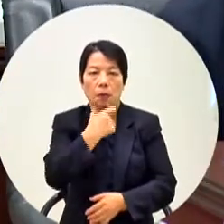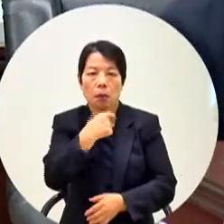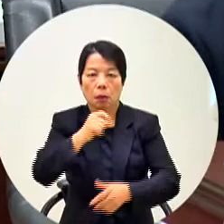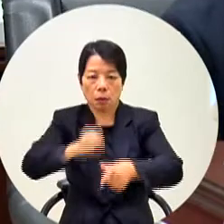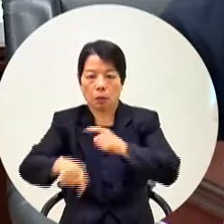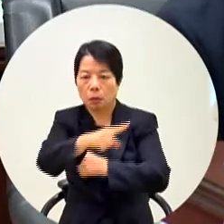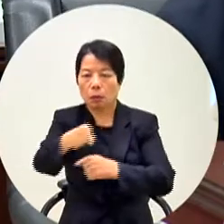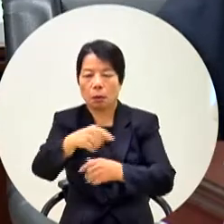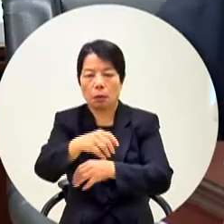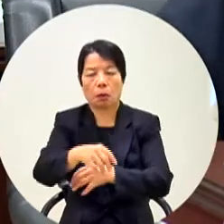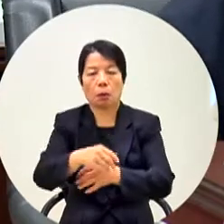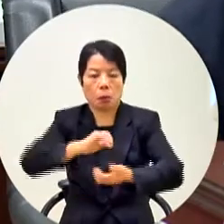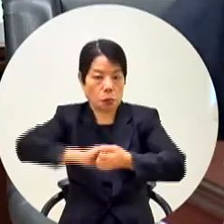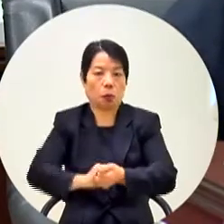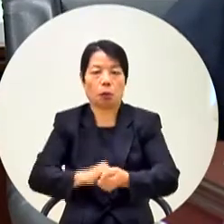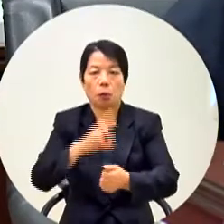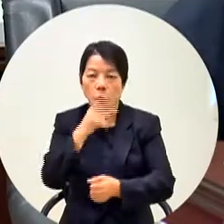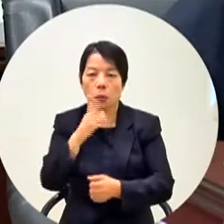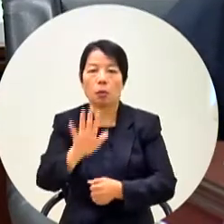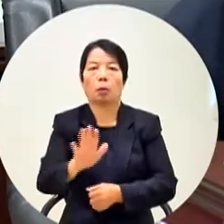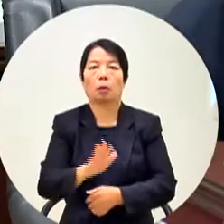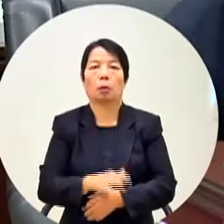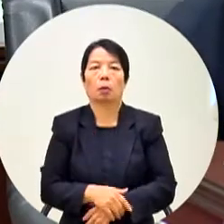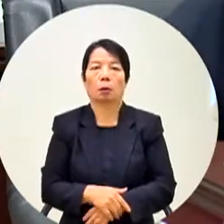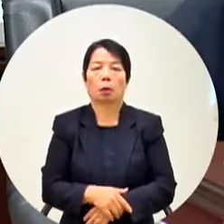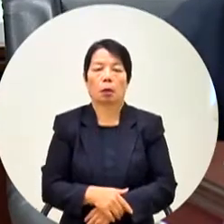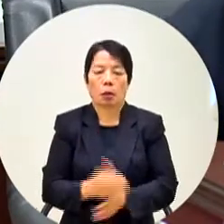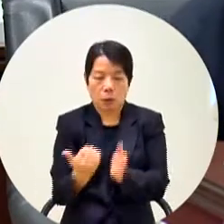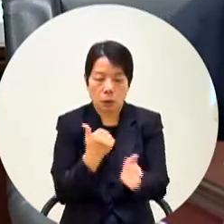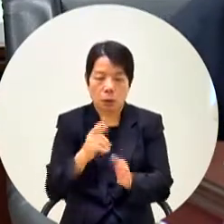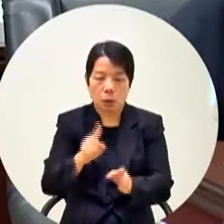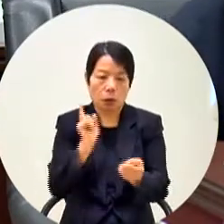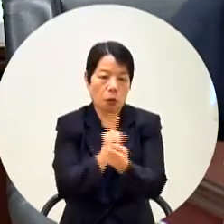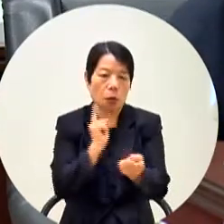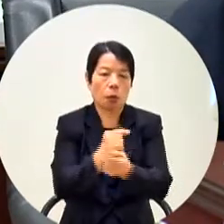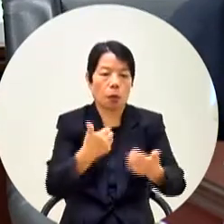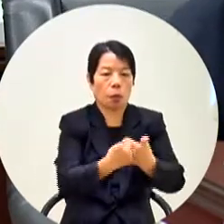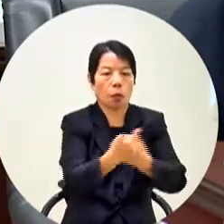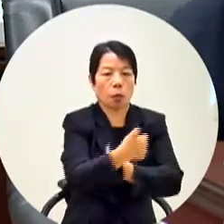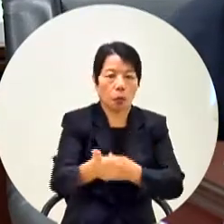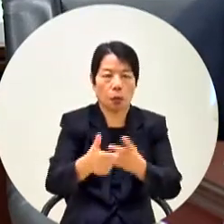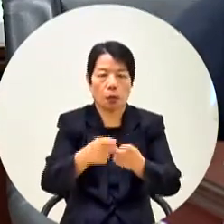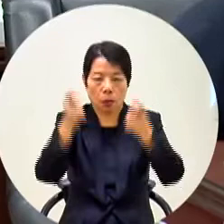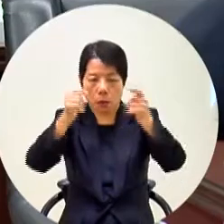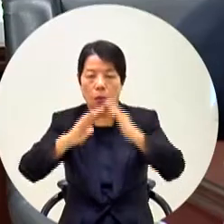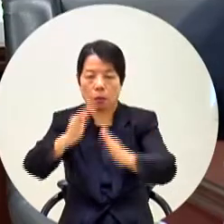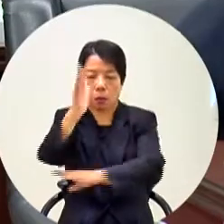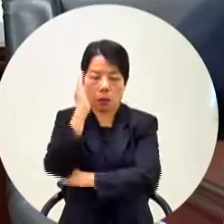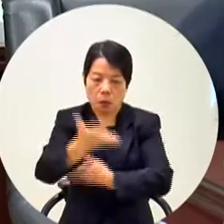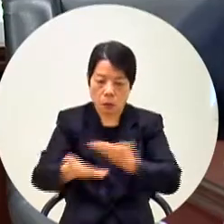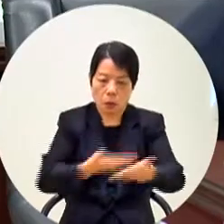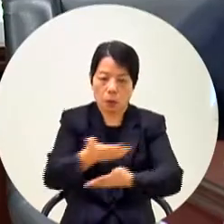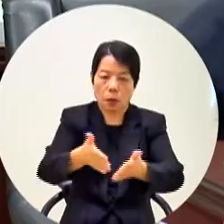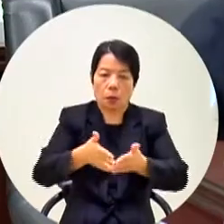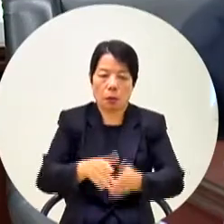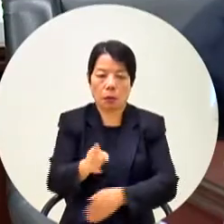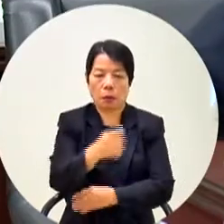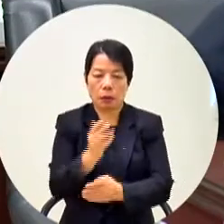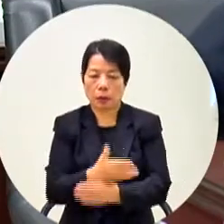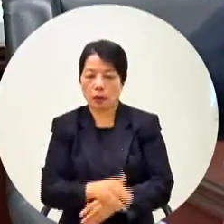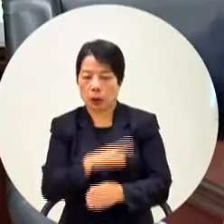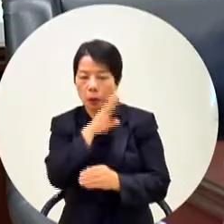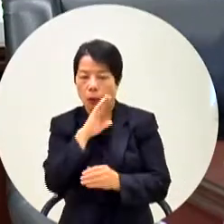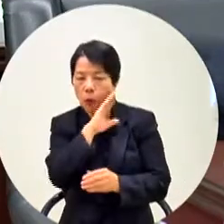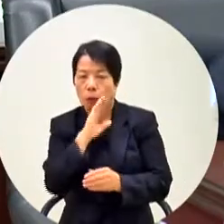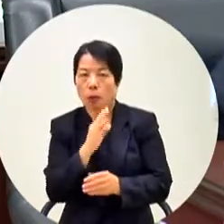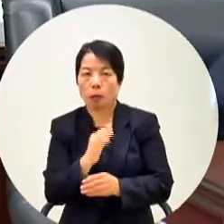误啊，为什么你当初无爱找这民意代表来含高雄市政府协调？你著掂掂啊，